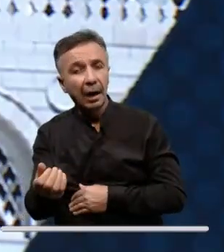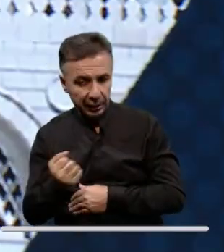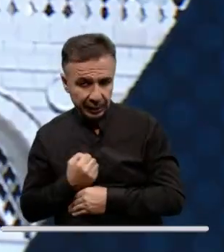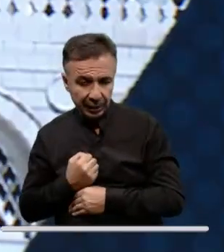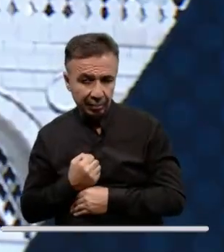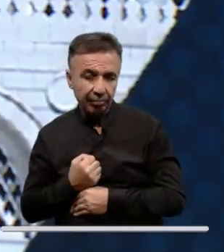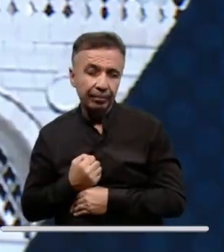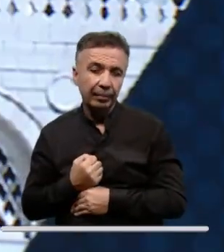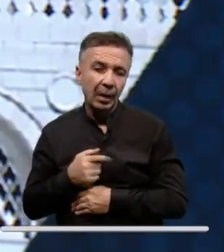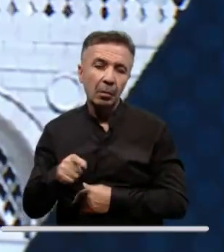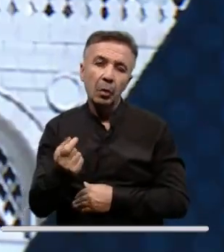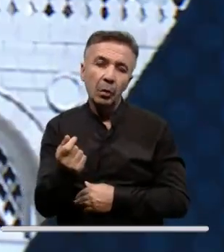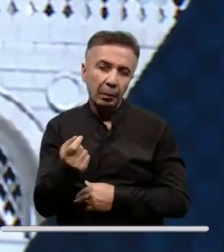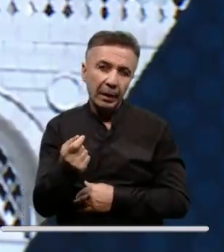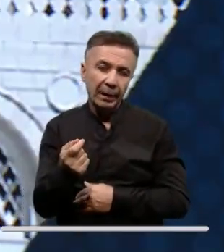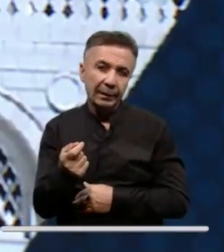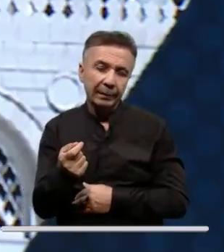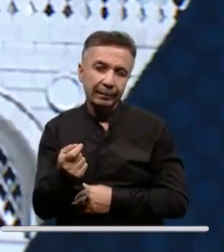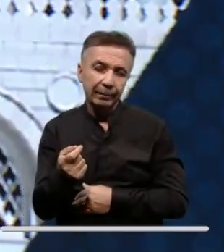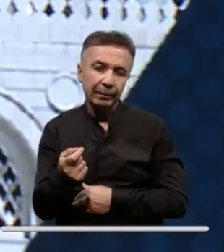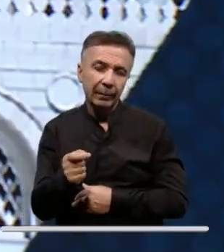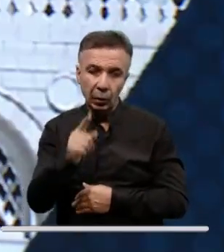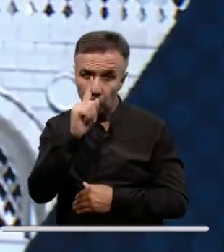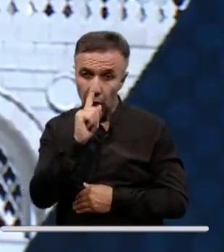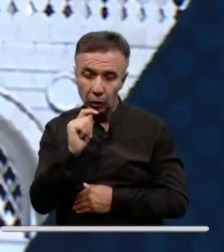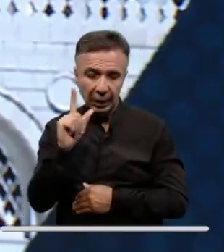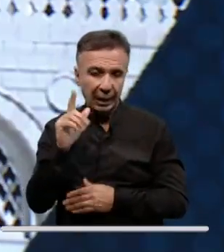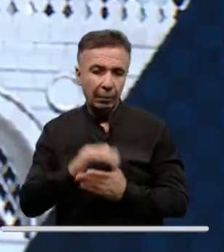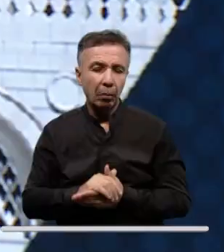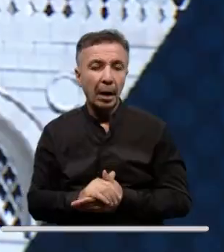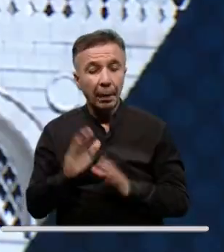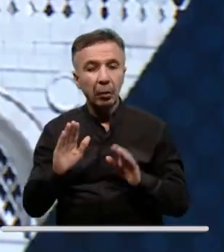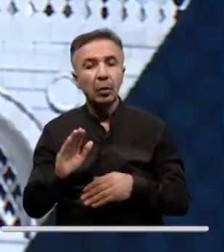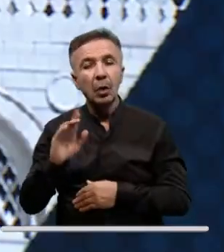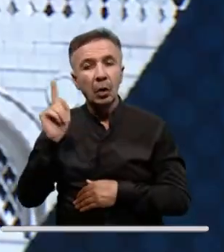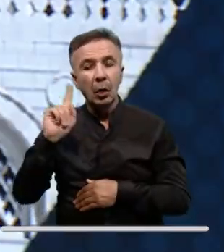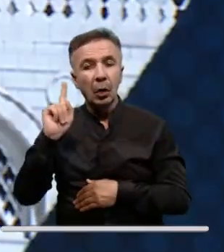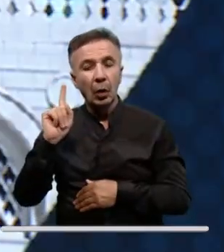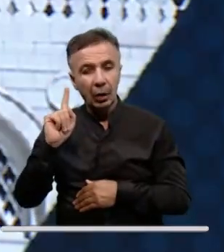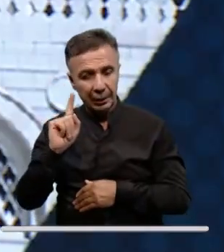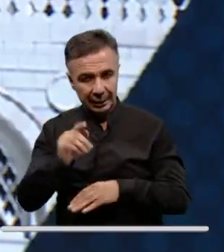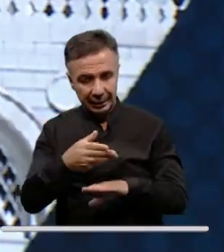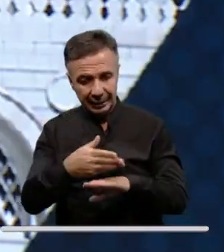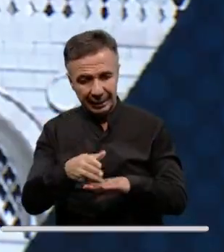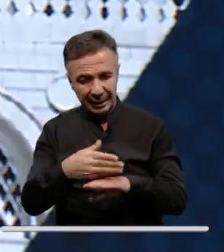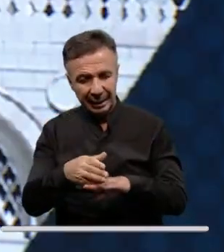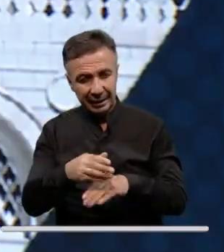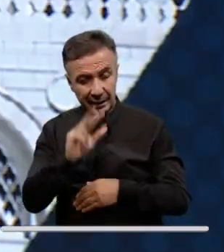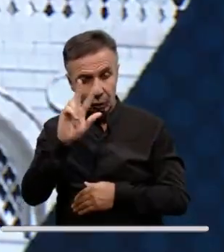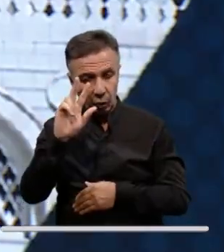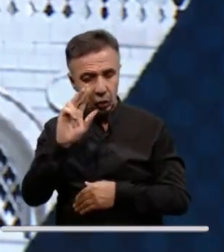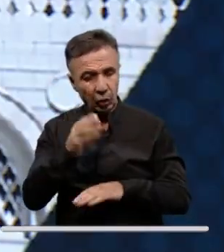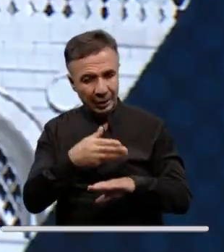Eee bunun fiyatı diyelim 100 L Ama bu 10 taksitle veya 3 taksitle artık o